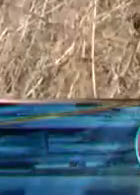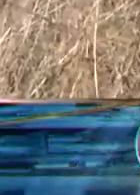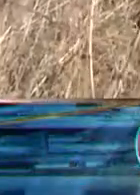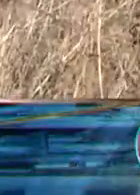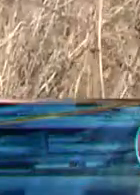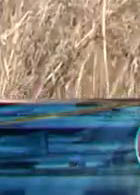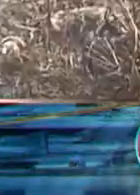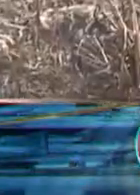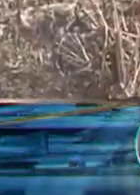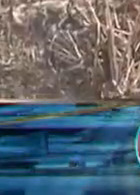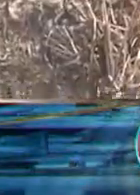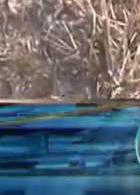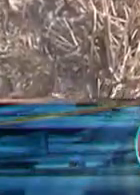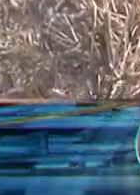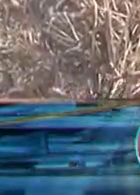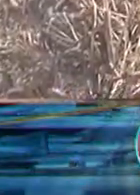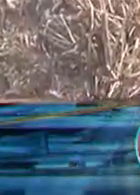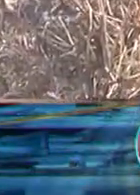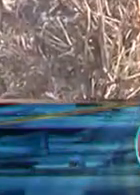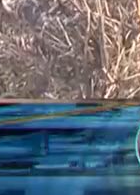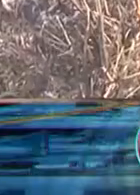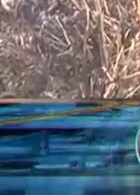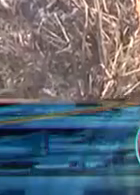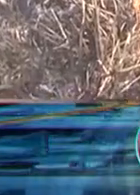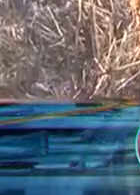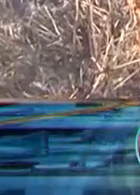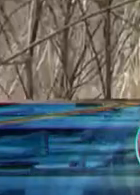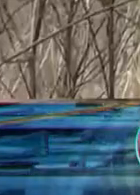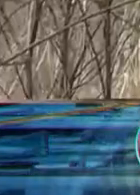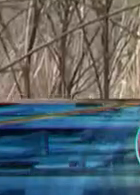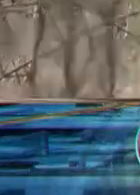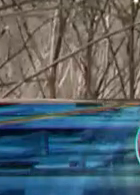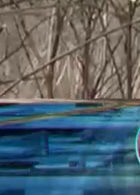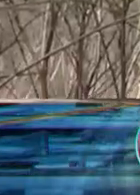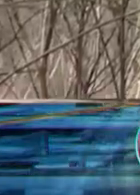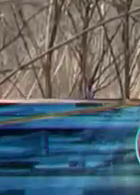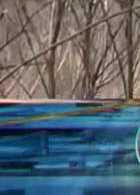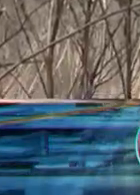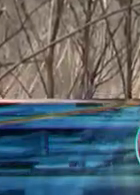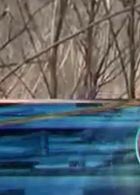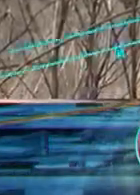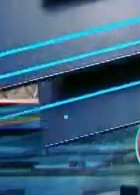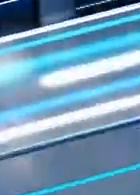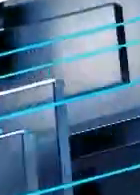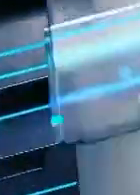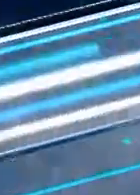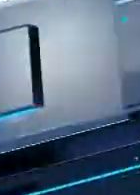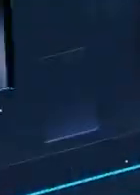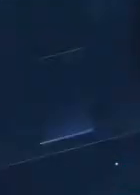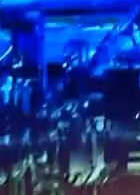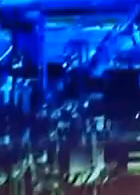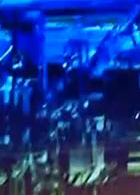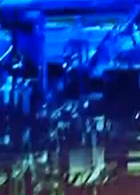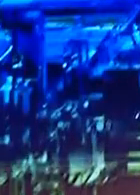Берегись огня. 18 крупных лесных пожаров произошло на территории Алматинской области с начала текущего года.